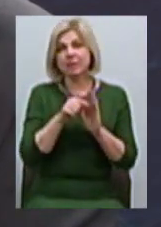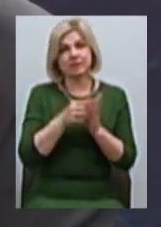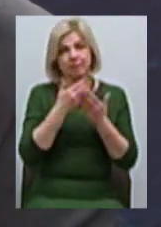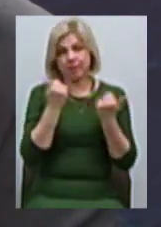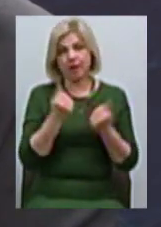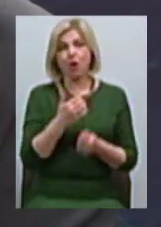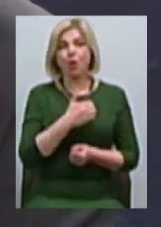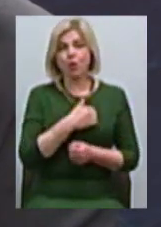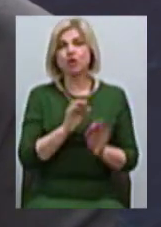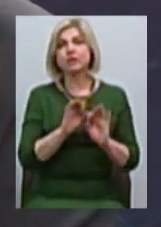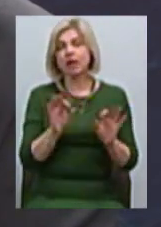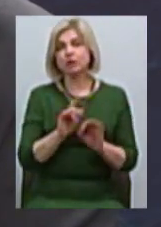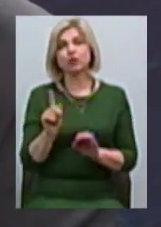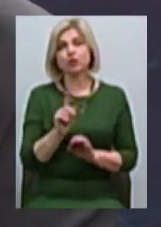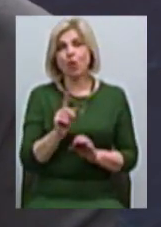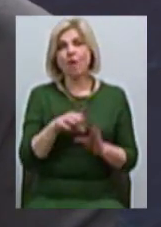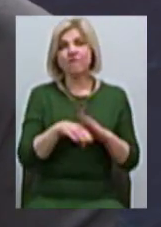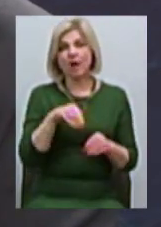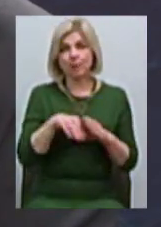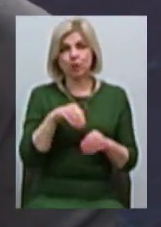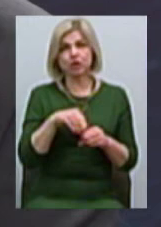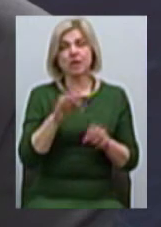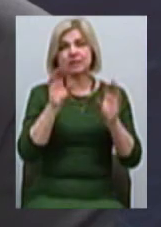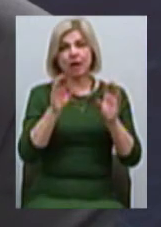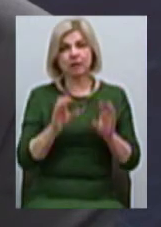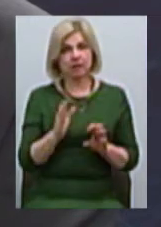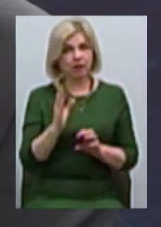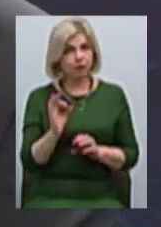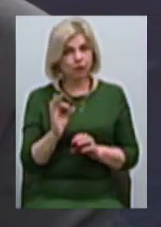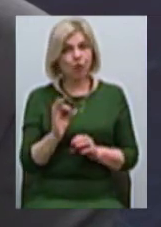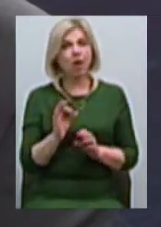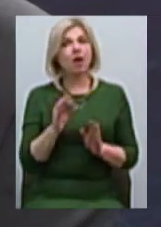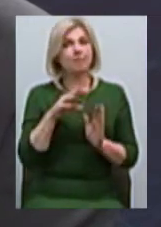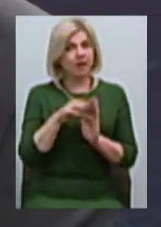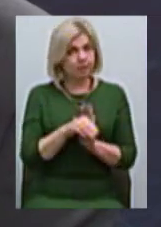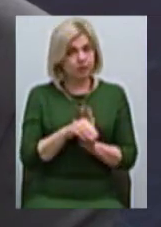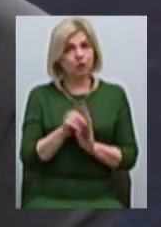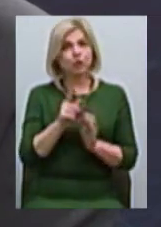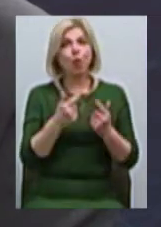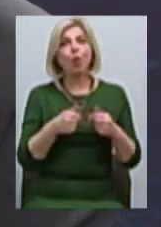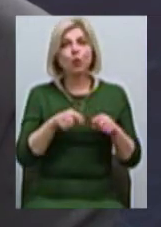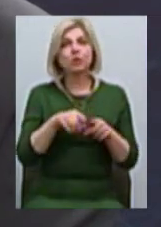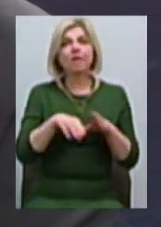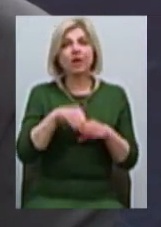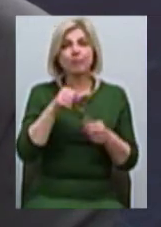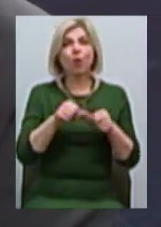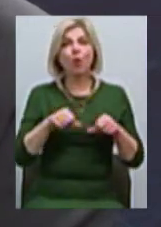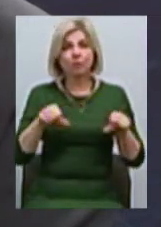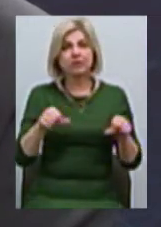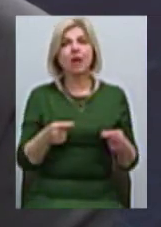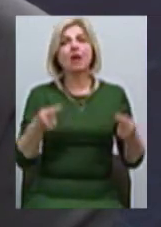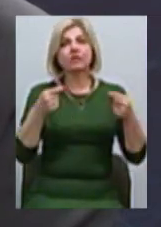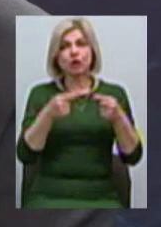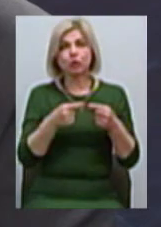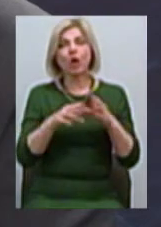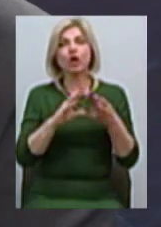Просто хочу зазначити, що виборче законодавство передбачає, що окружна виборча комісія, коли встановлює